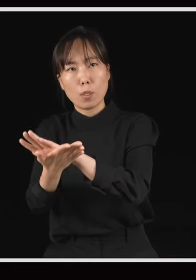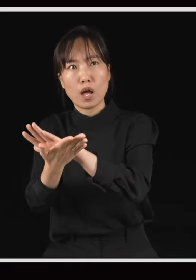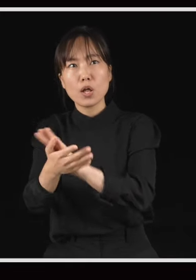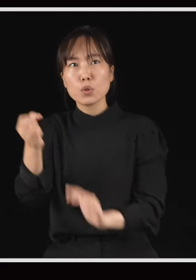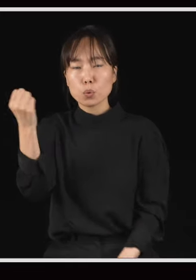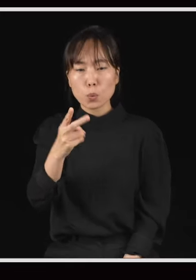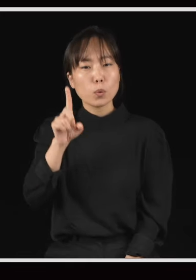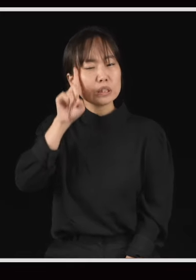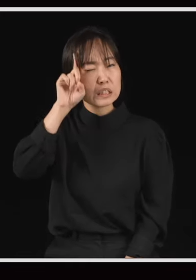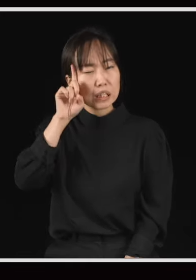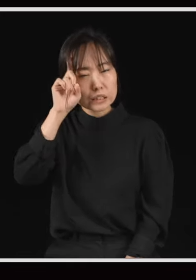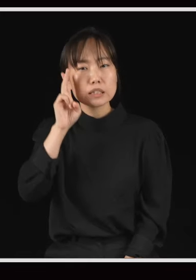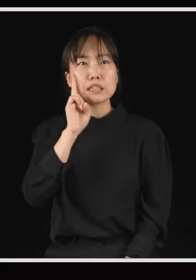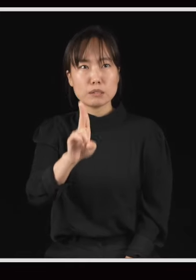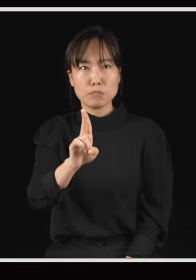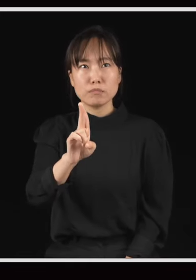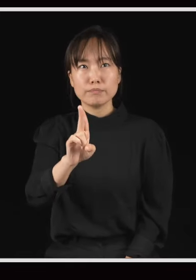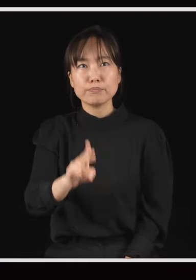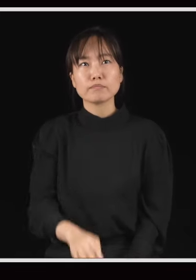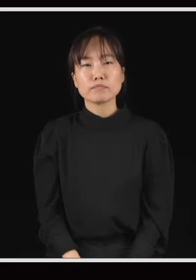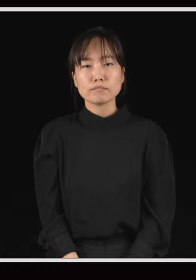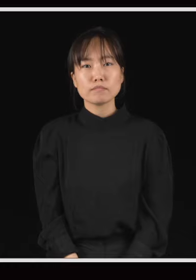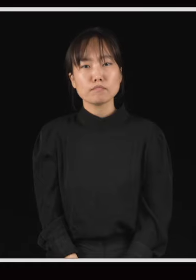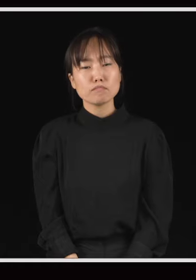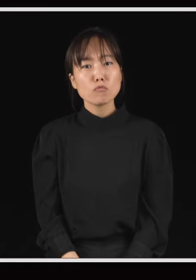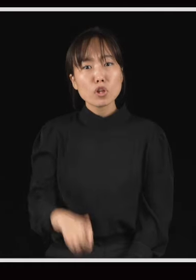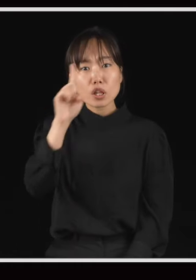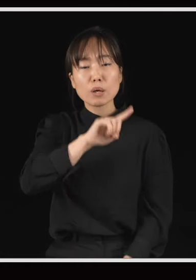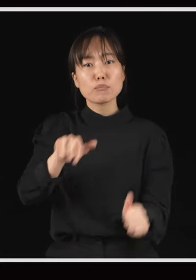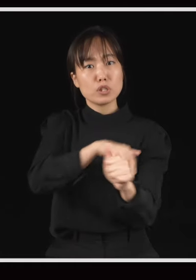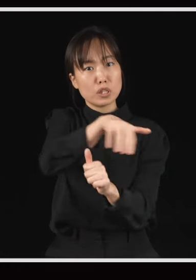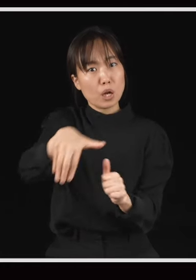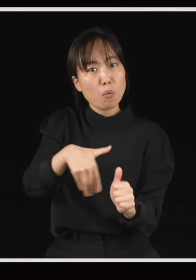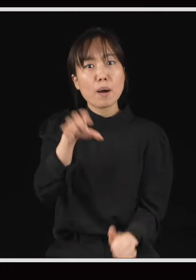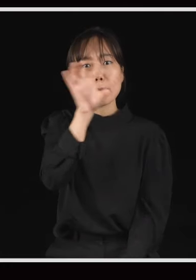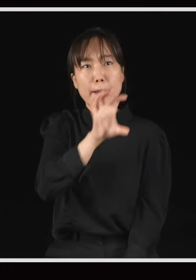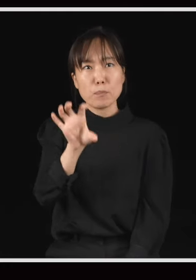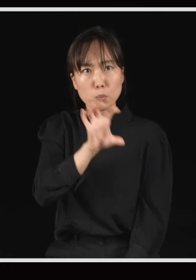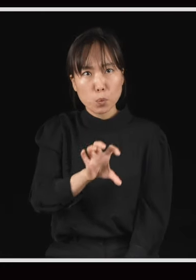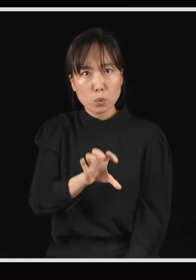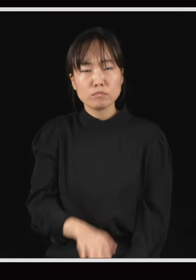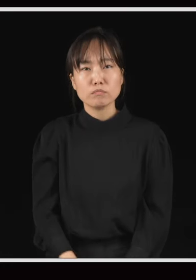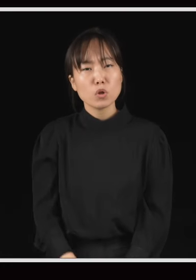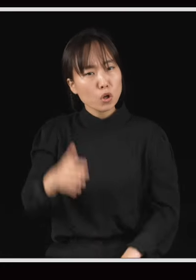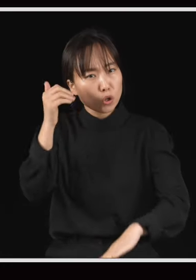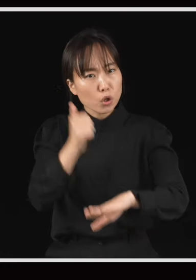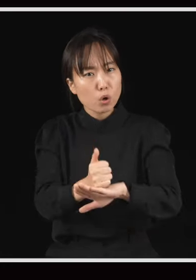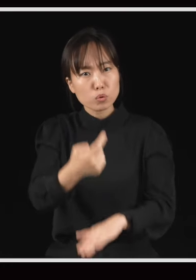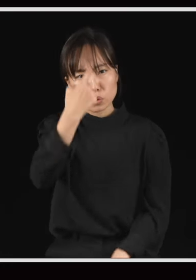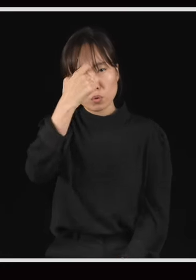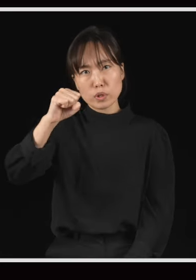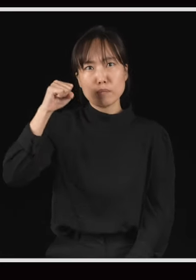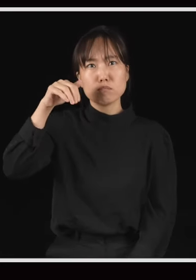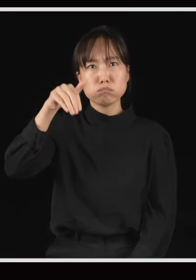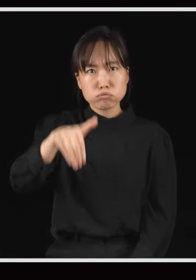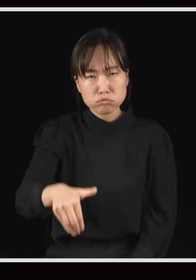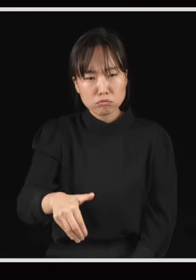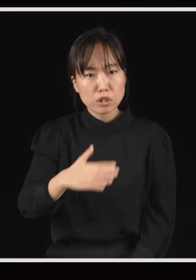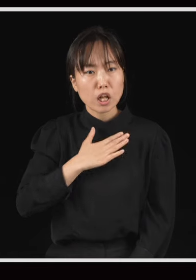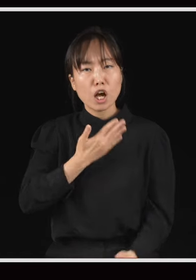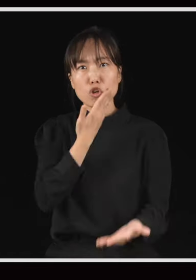변화와 다 연관이 되고 나의 스트레스 레벨도 올리게 됩니다. 이렇게 또 악순환이 돕니다. 근데 그렇게 해서 전두엽 기능이 떨어지고